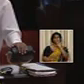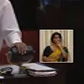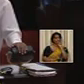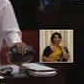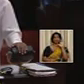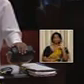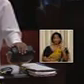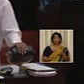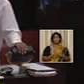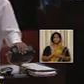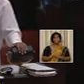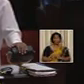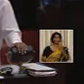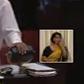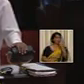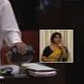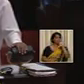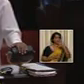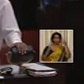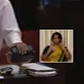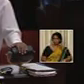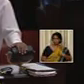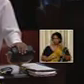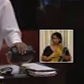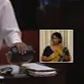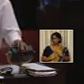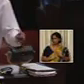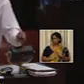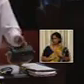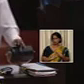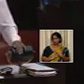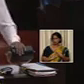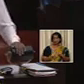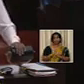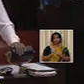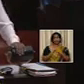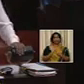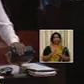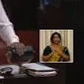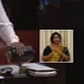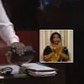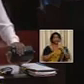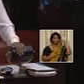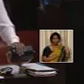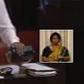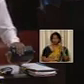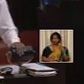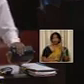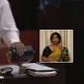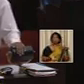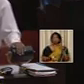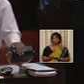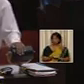2.5ක් මිලියන 2500ක් රටට අහිමි කරලා තිබෙනවා එතකොට නැනෝ පොහොර ඉන්දියාවෙන් එන නැනෝ පොහොරකින්